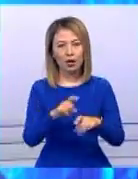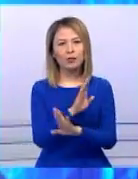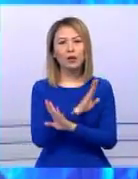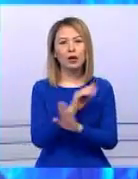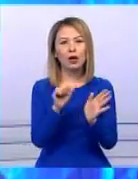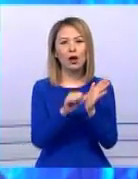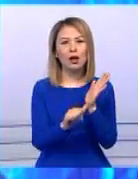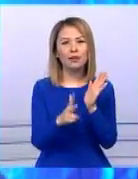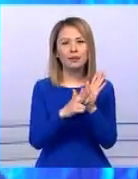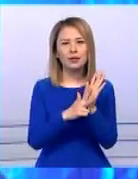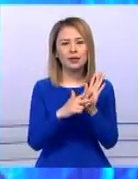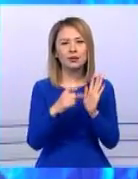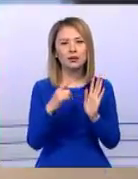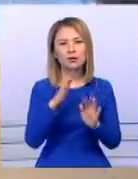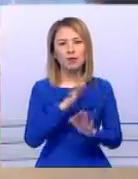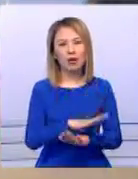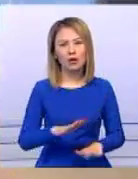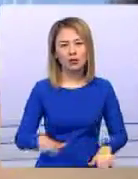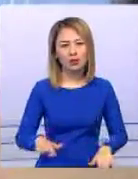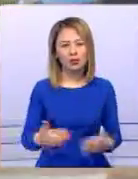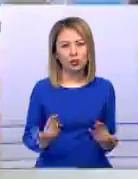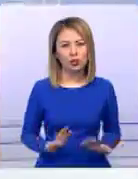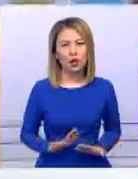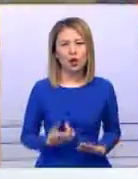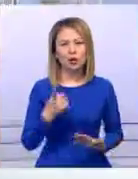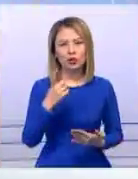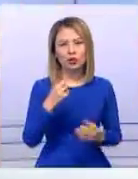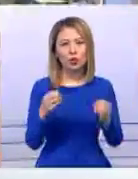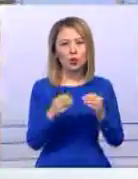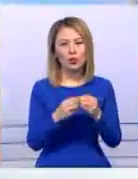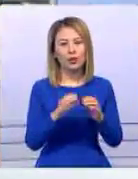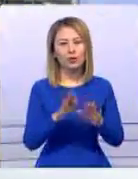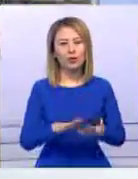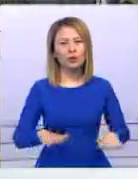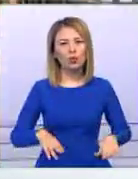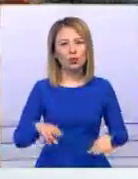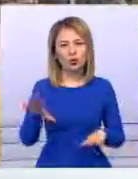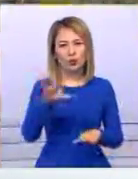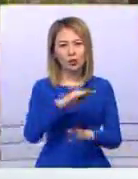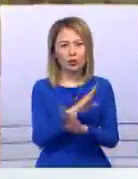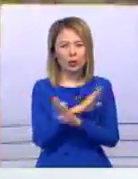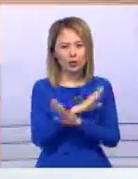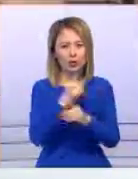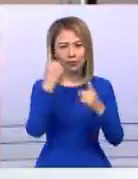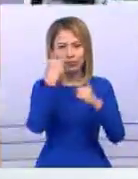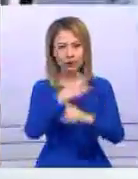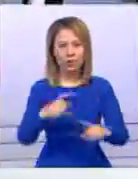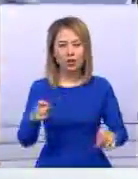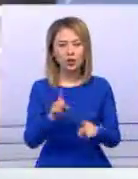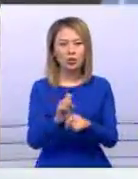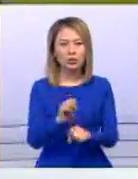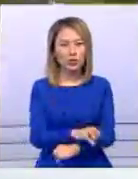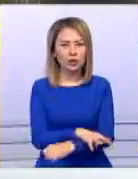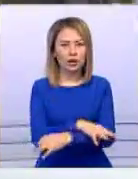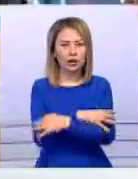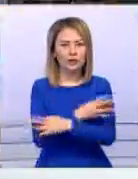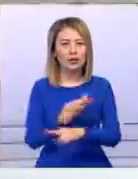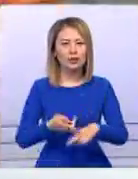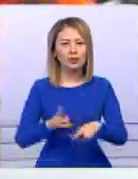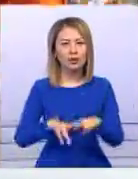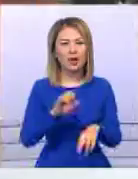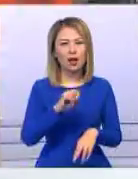бойынша марқұмдардың 68-і бала. Бұған дейін 110 адамның көз жұмғанын хабарлағанбыз.